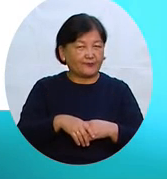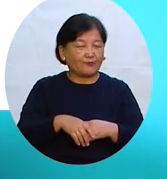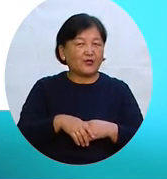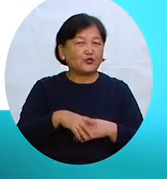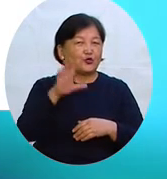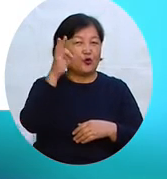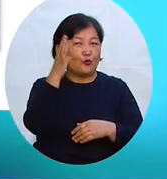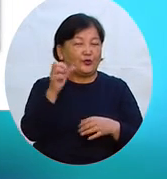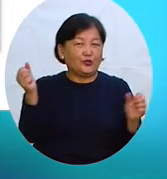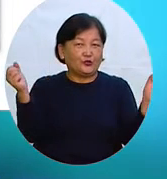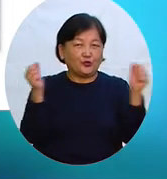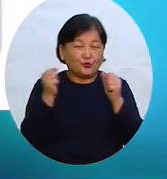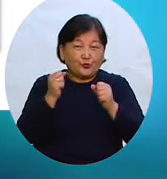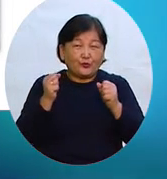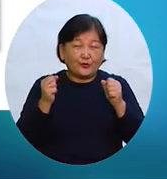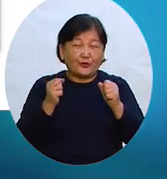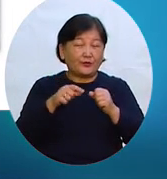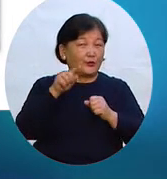Өвлийн шүнийн тал.